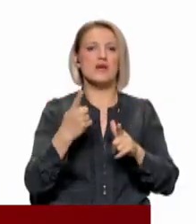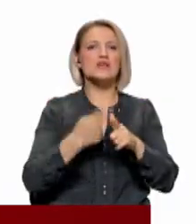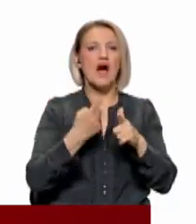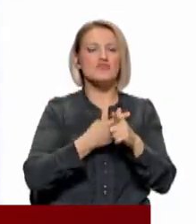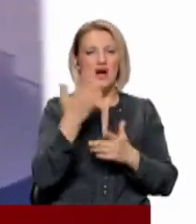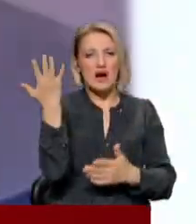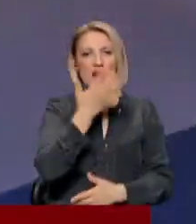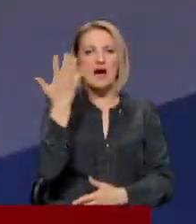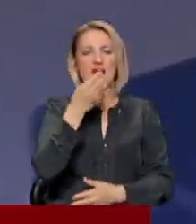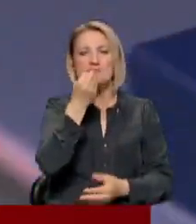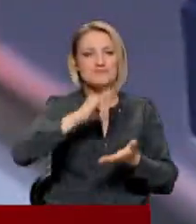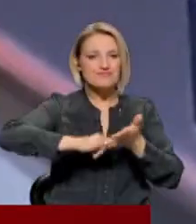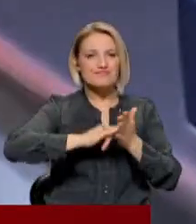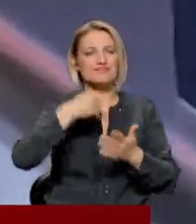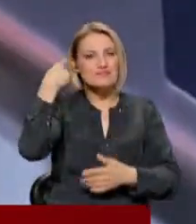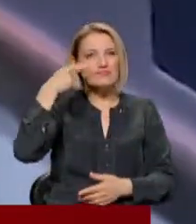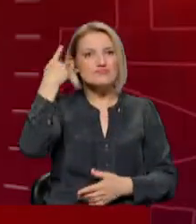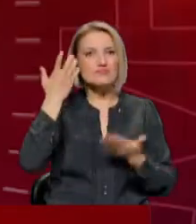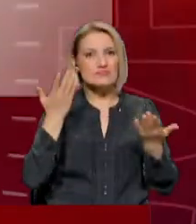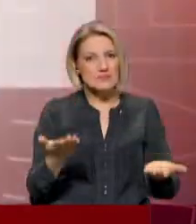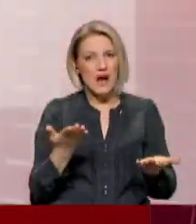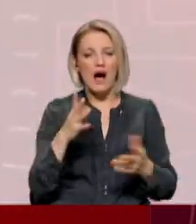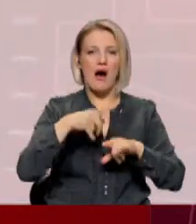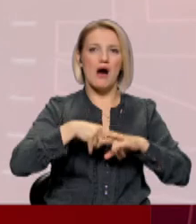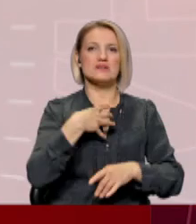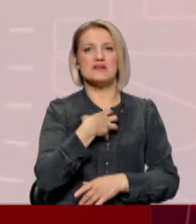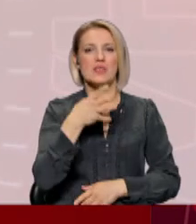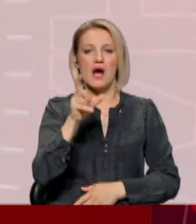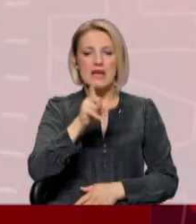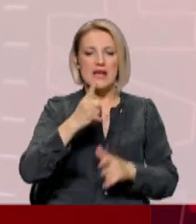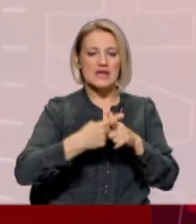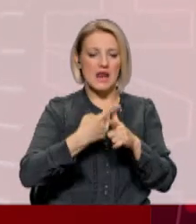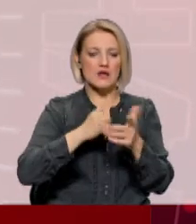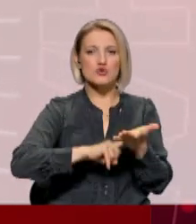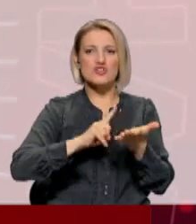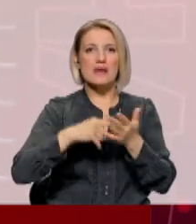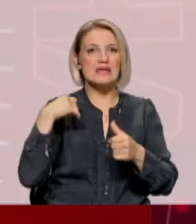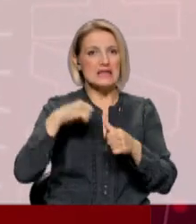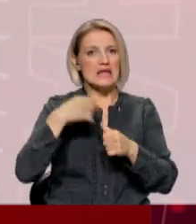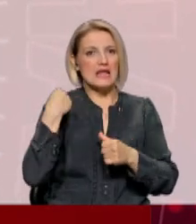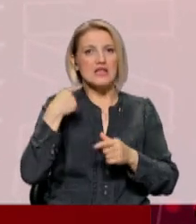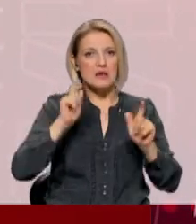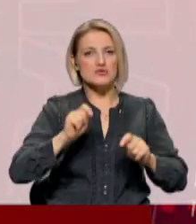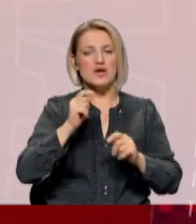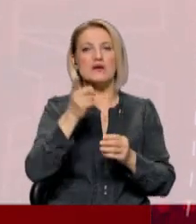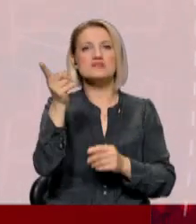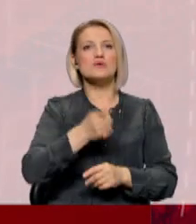Kiracılar kara kara geçinebilmek için kafa yorarken Haziran ayında kira sözleşmesini yenileyecekler için zam